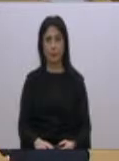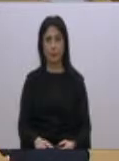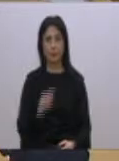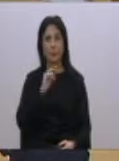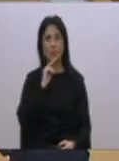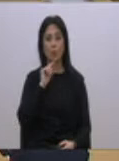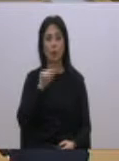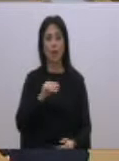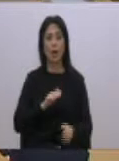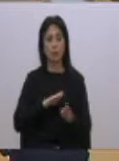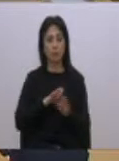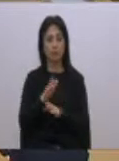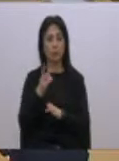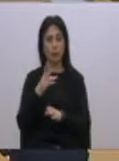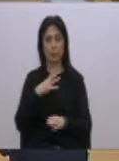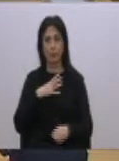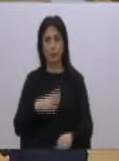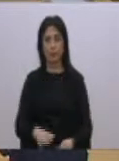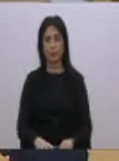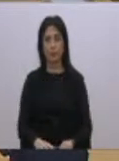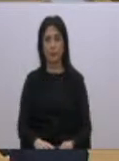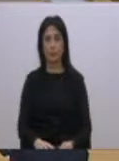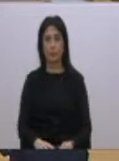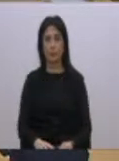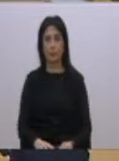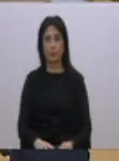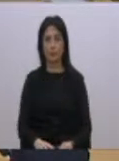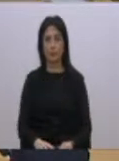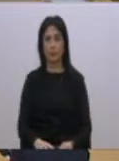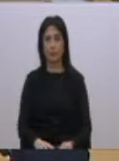Khuradreba akats magali korumi aris motkhomuli.